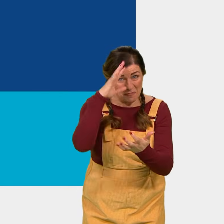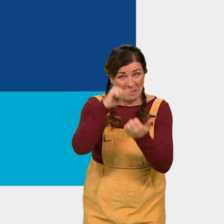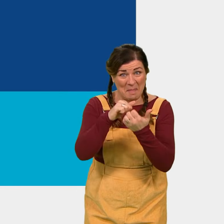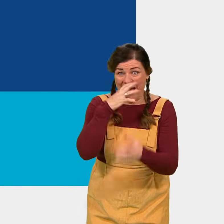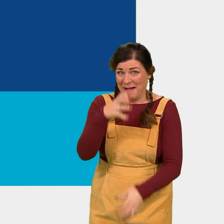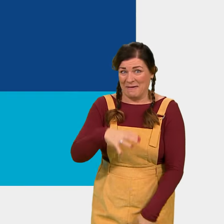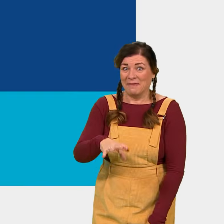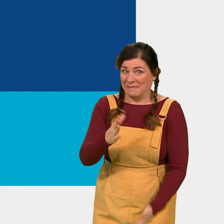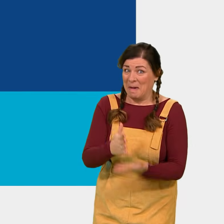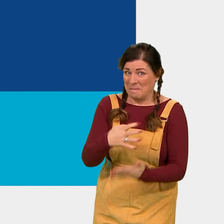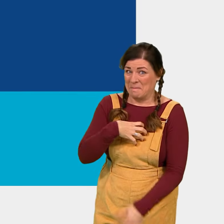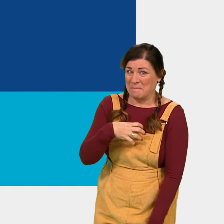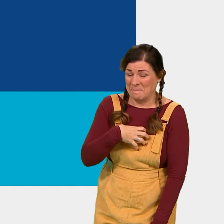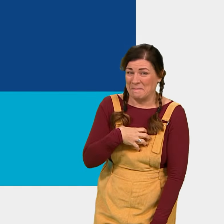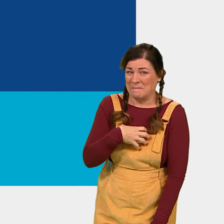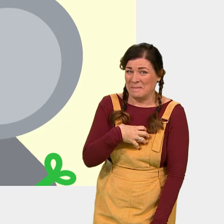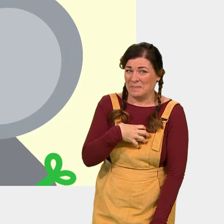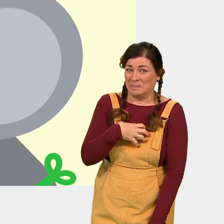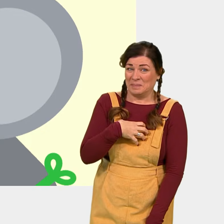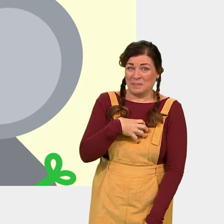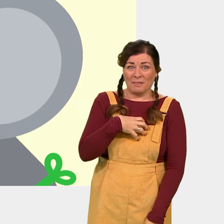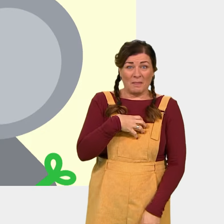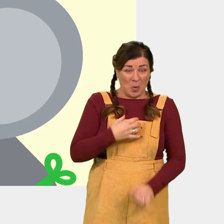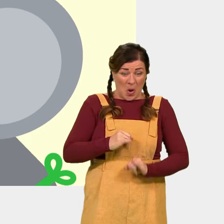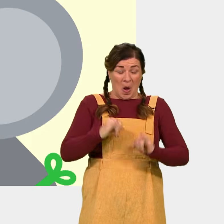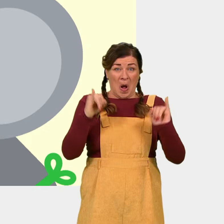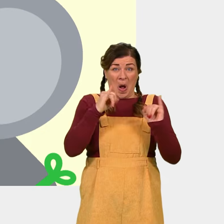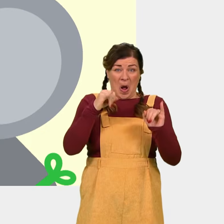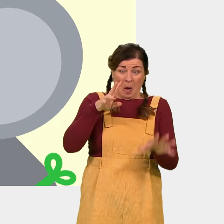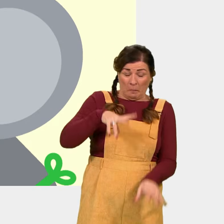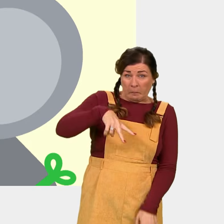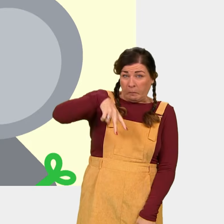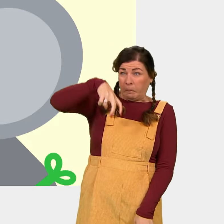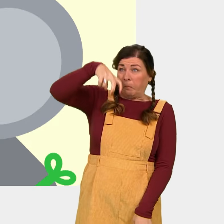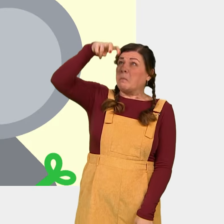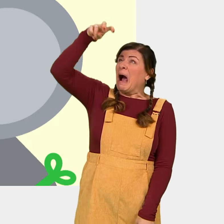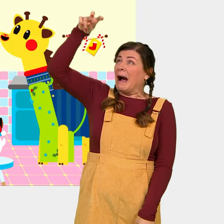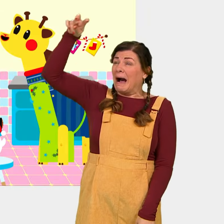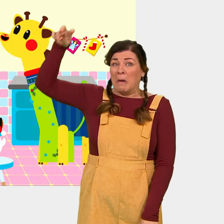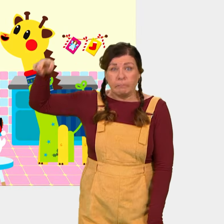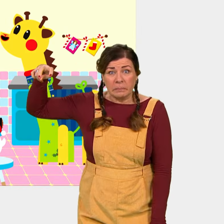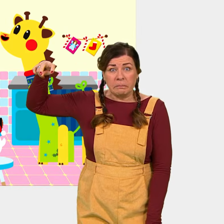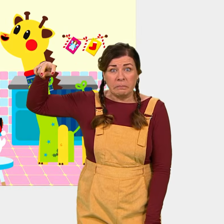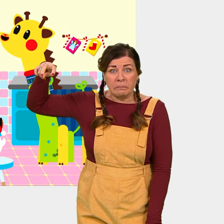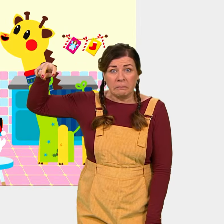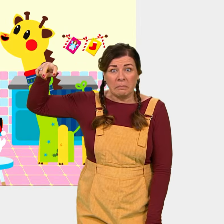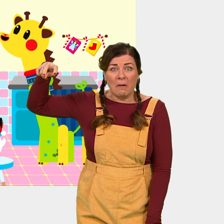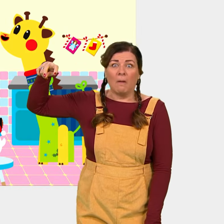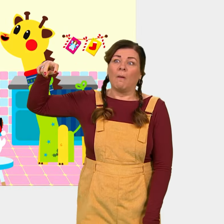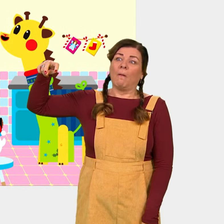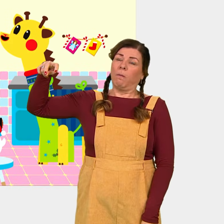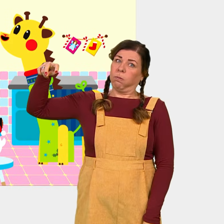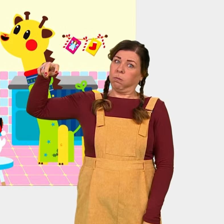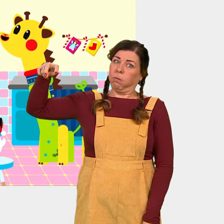mae eliffantod ofn llygod. Felly efo arall, neidiodd Plwmp